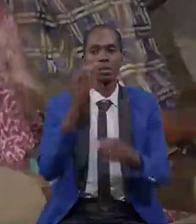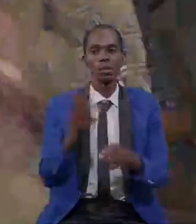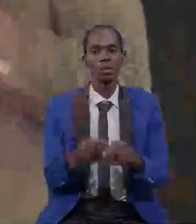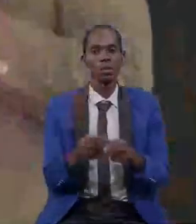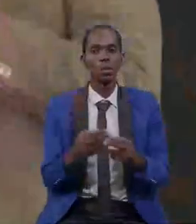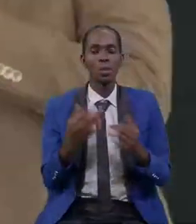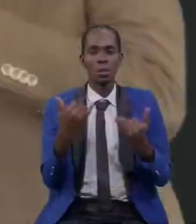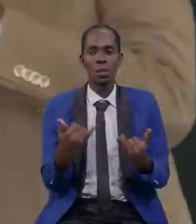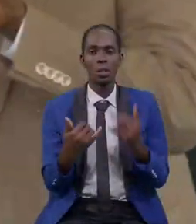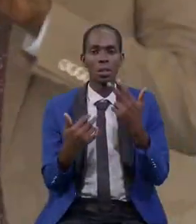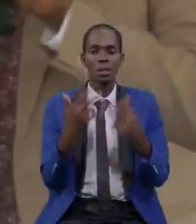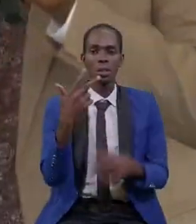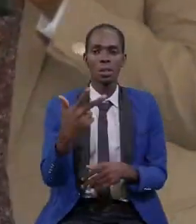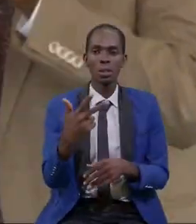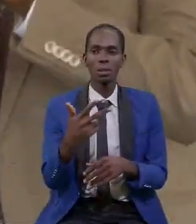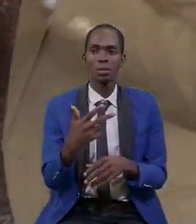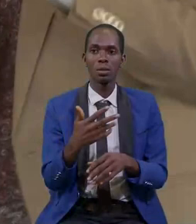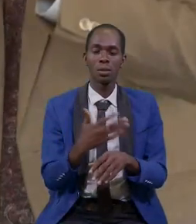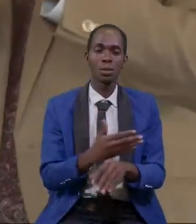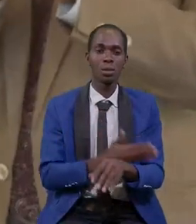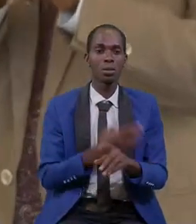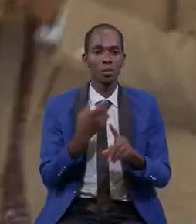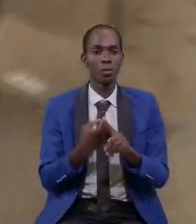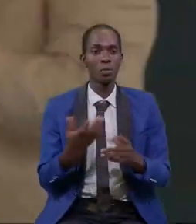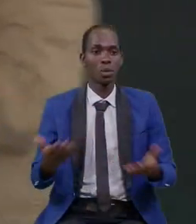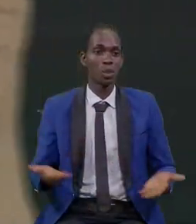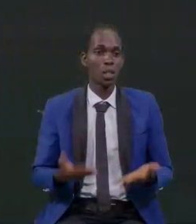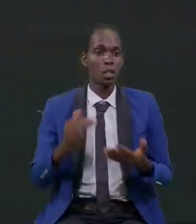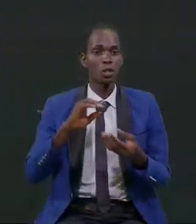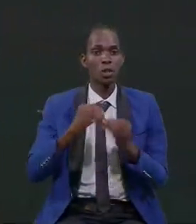Il y a trois éléments à considérer. Premièrement,